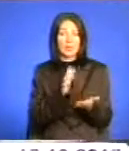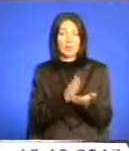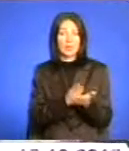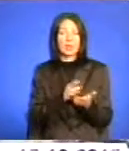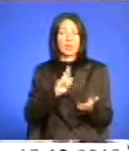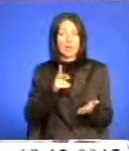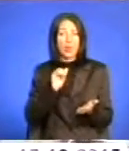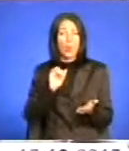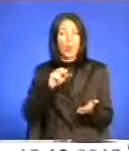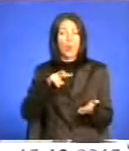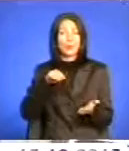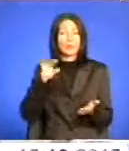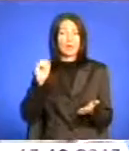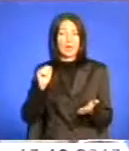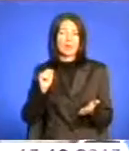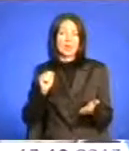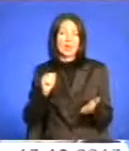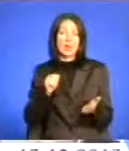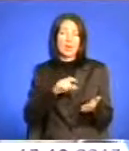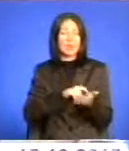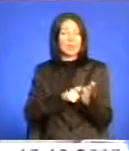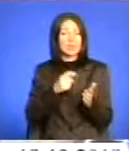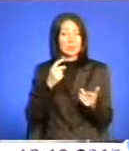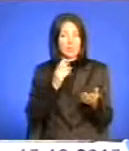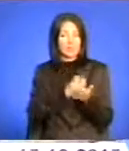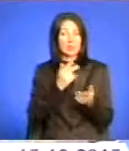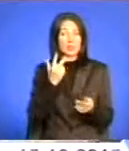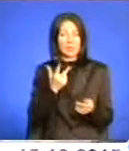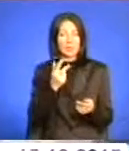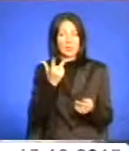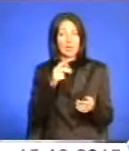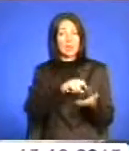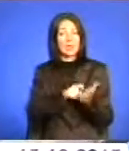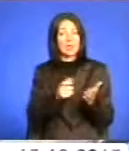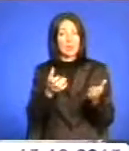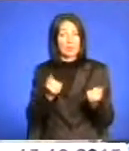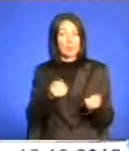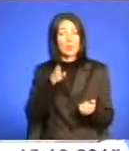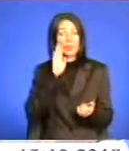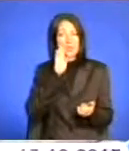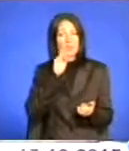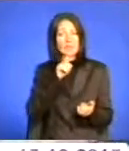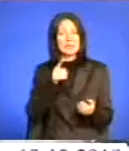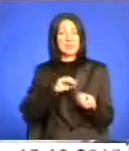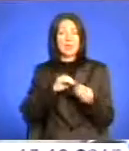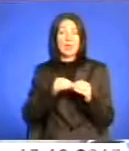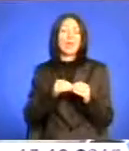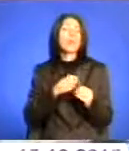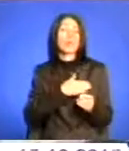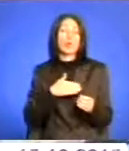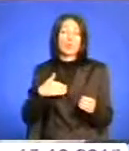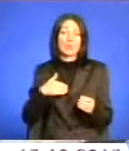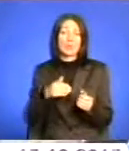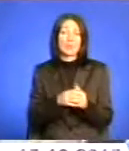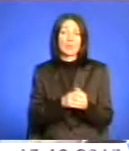ультразвукових кабінетів у нас три кабінети прийому якраз жінок з проблемами молочної